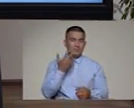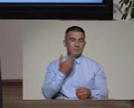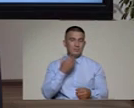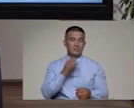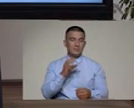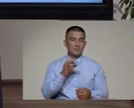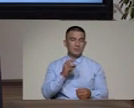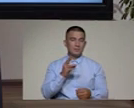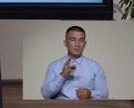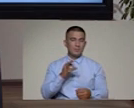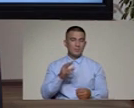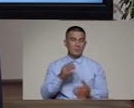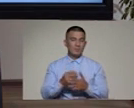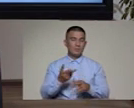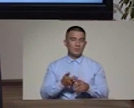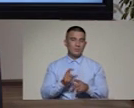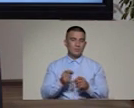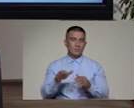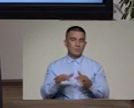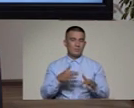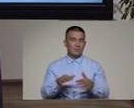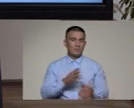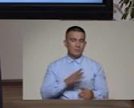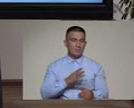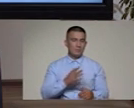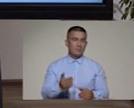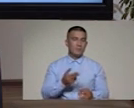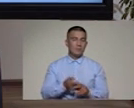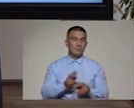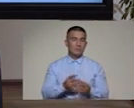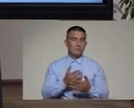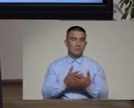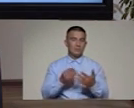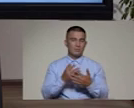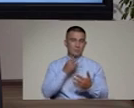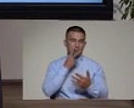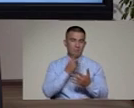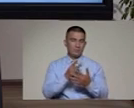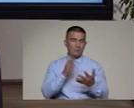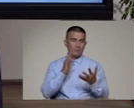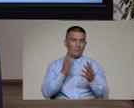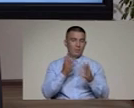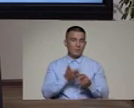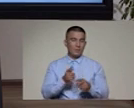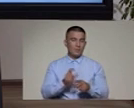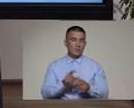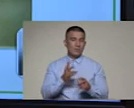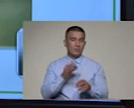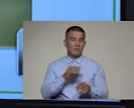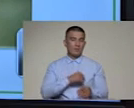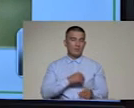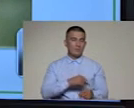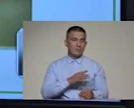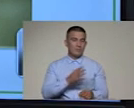holatda bo'ladi. Ushbu metallar aynan ko'rinishi yaltiroq xususiyatga ega bo'ladi. Mana